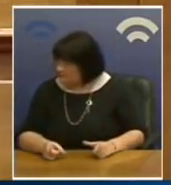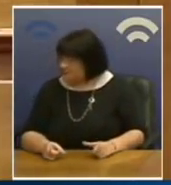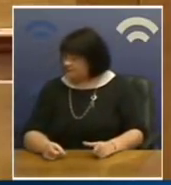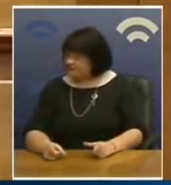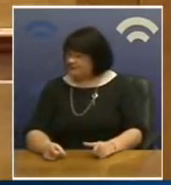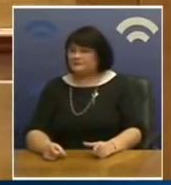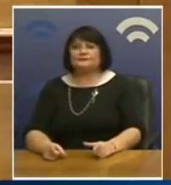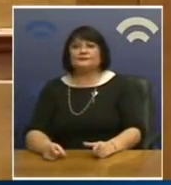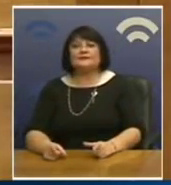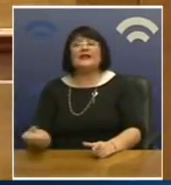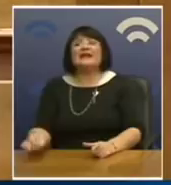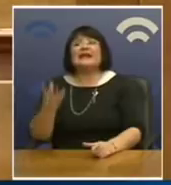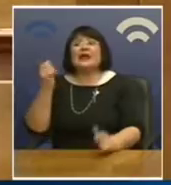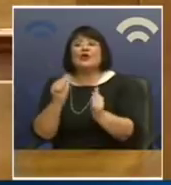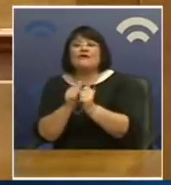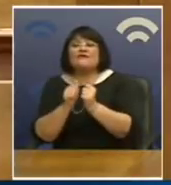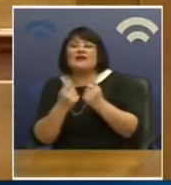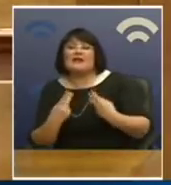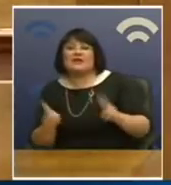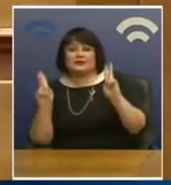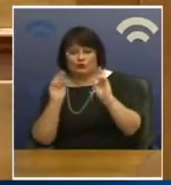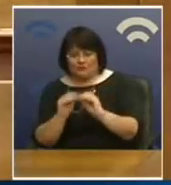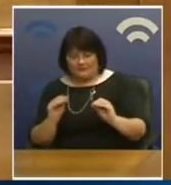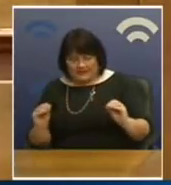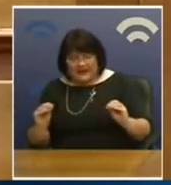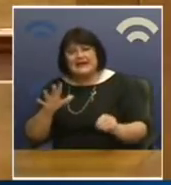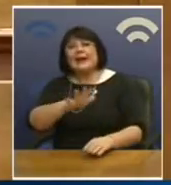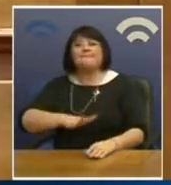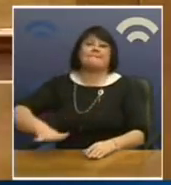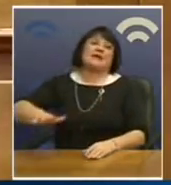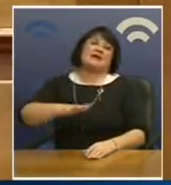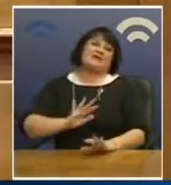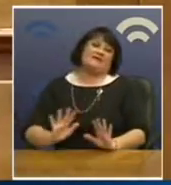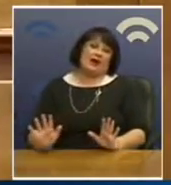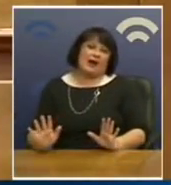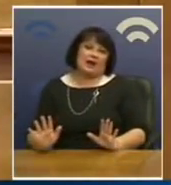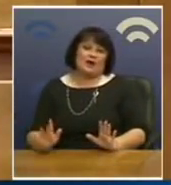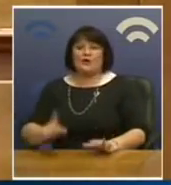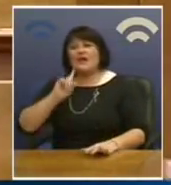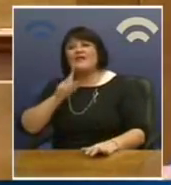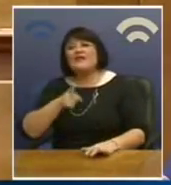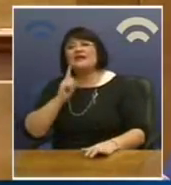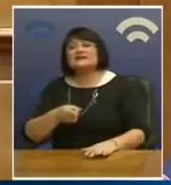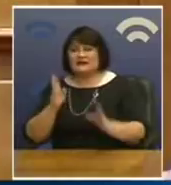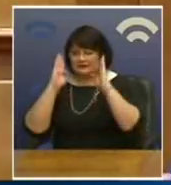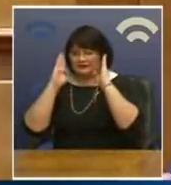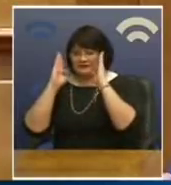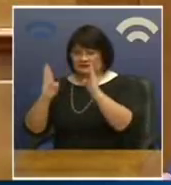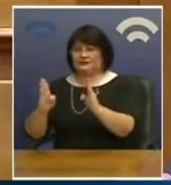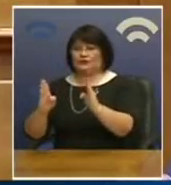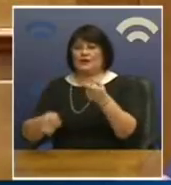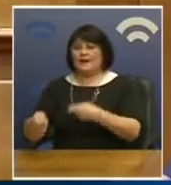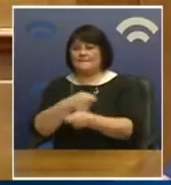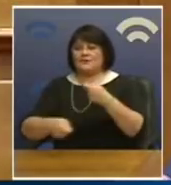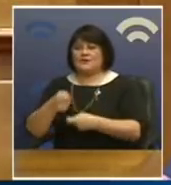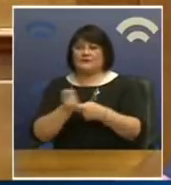νέου φιλελευθερισμού στην παιδεία και στο περιβάλλον. Με διατάξεις που οδηγούν ευθέως στην εμπαρωματοποίηση της